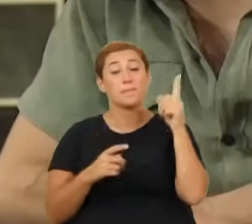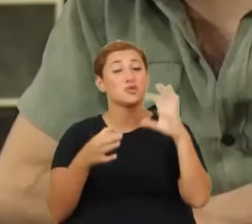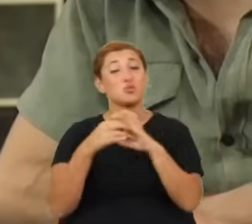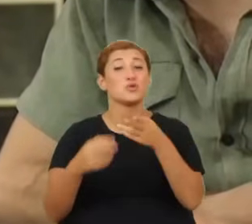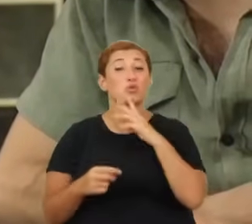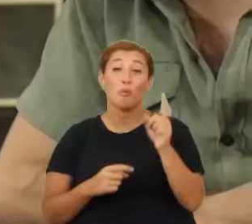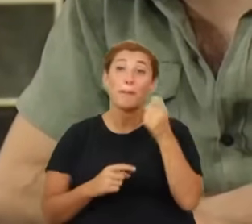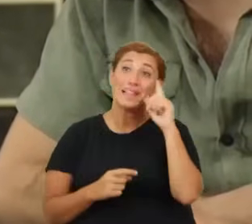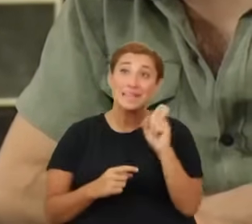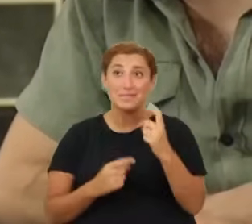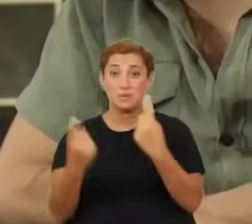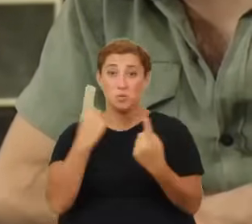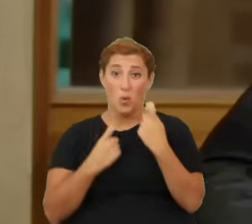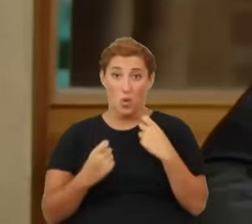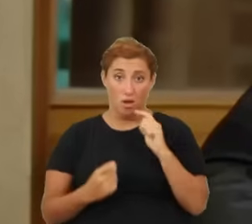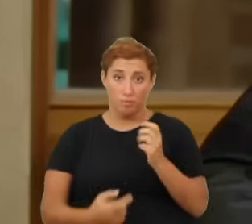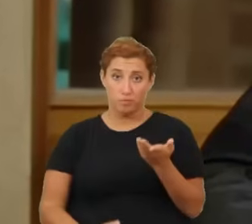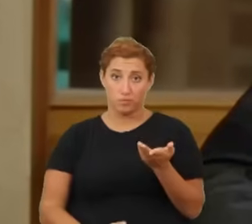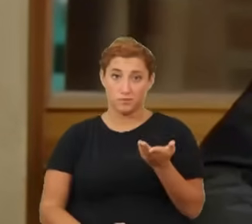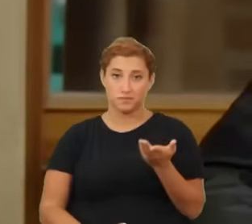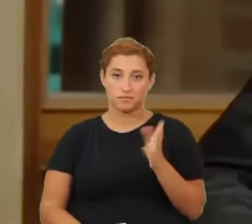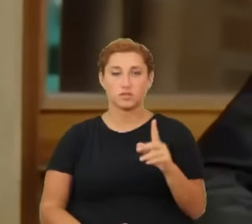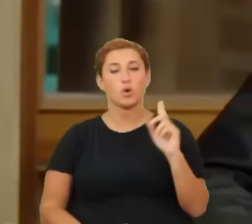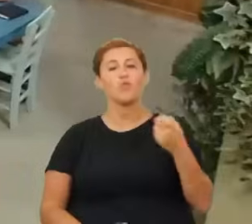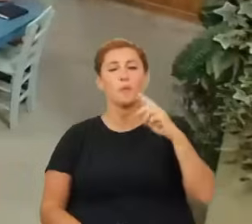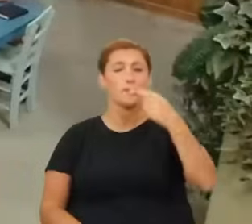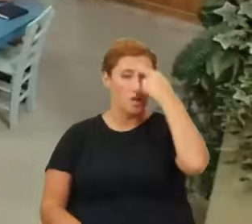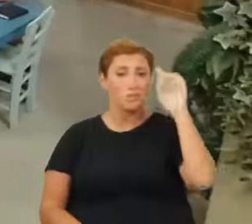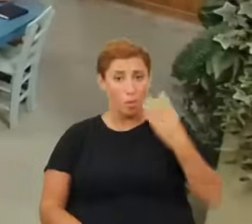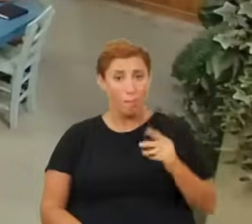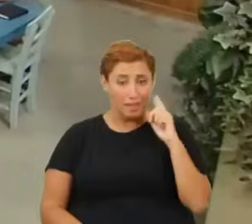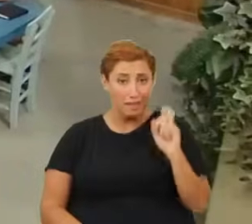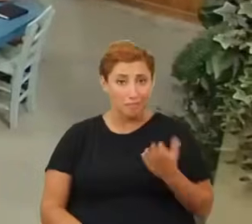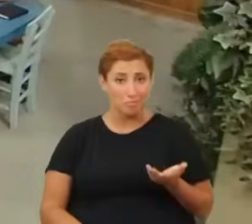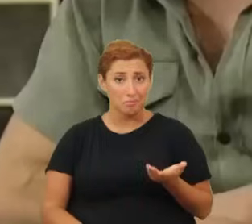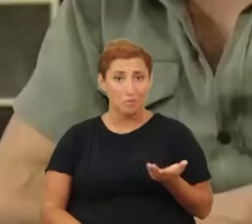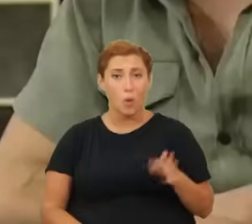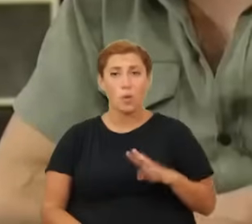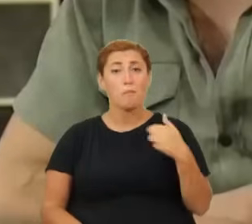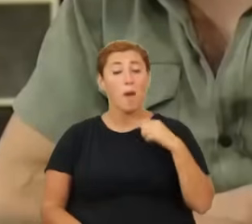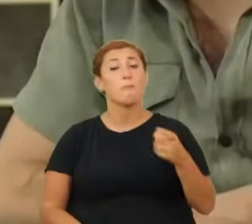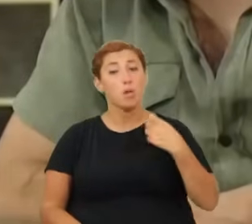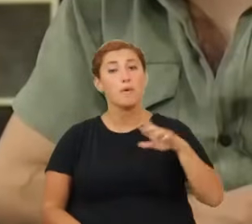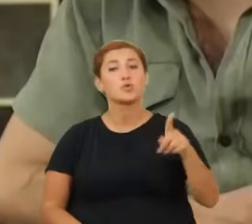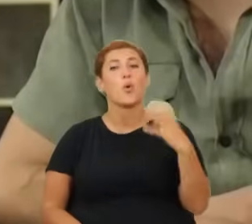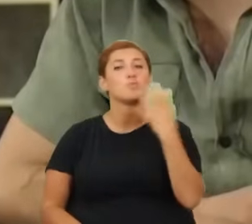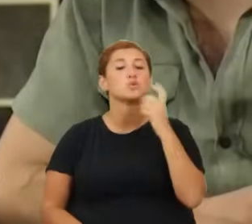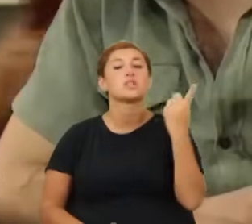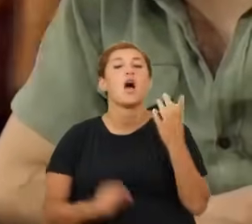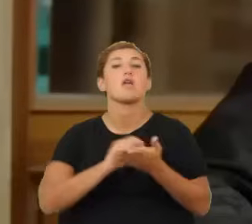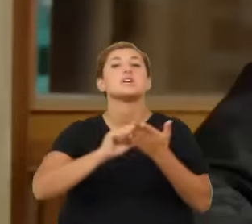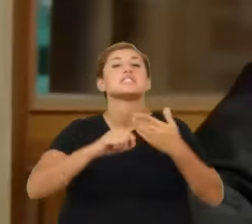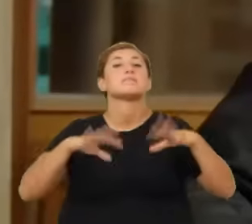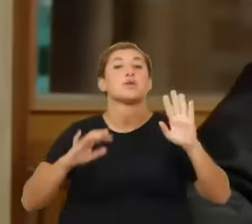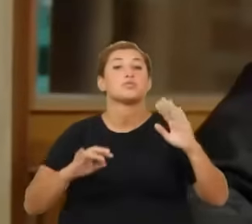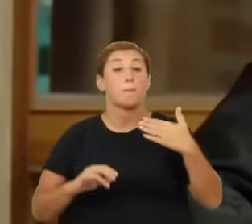cümlenin sonuna bulabilir misin deyip soru işareti koyuyor ya. Ya bulamama ihtimalim olabilir mi oğlum? Oğlum ben bulamıyorsam o müzik daha